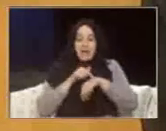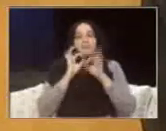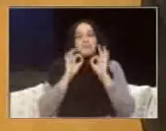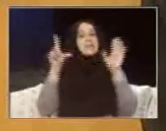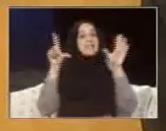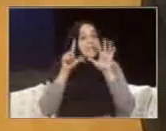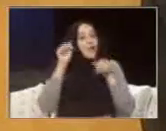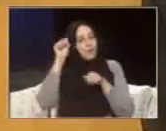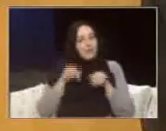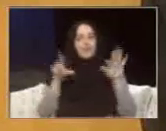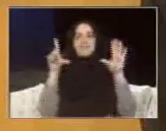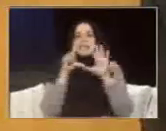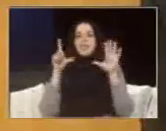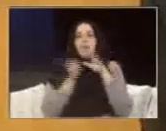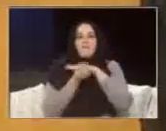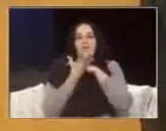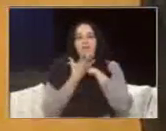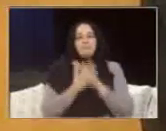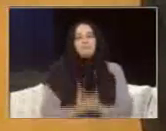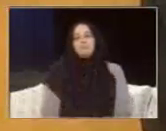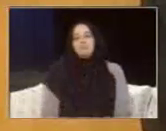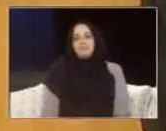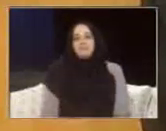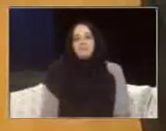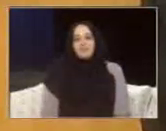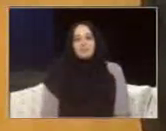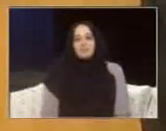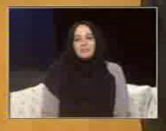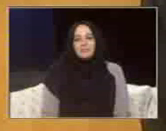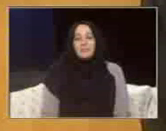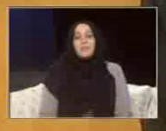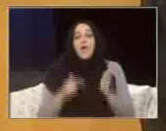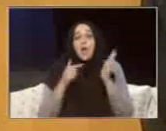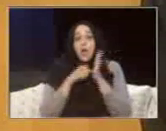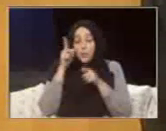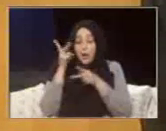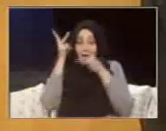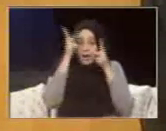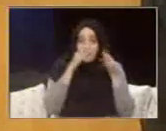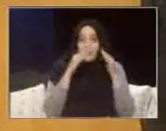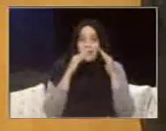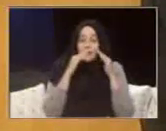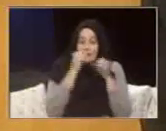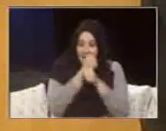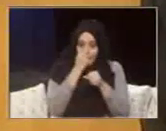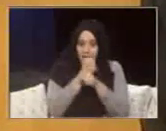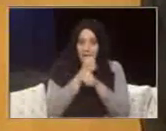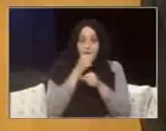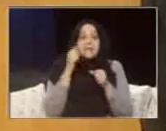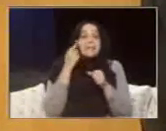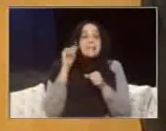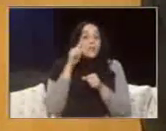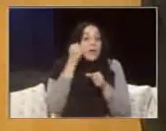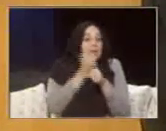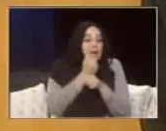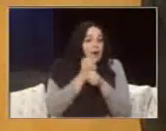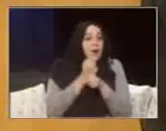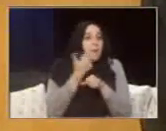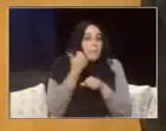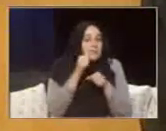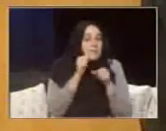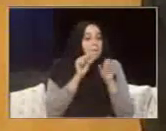السبعه، اذا يبدا الفجر على السبعه. وانت كي توصلي للعمل اذا كان في المكان تاع العمل تاعك